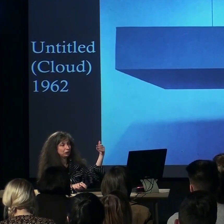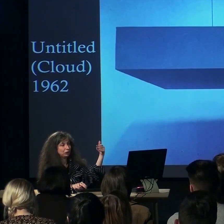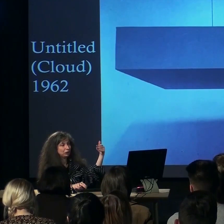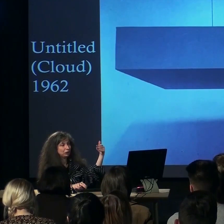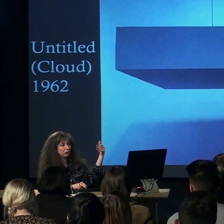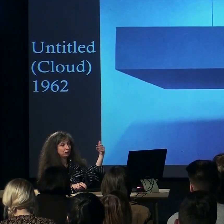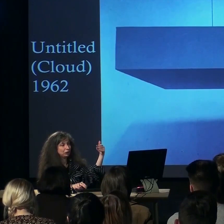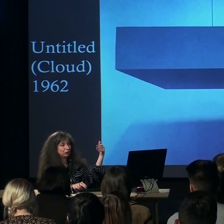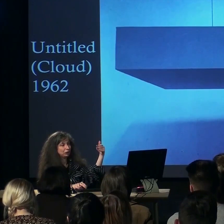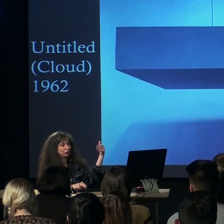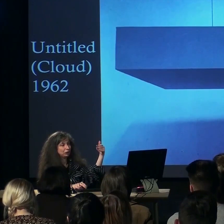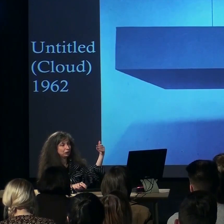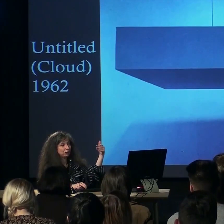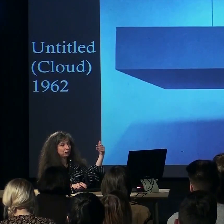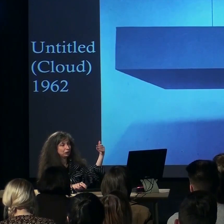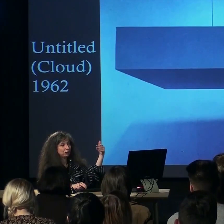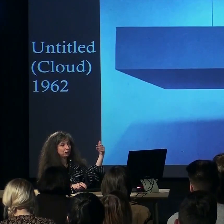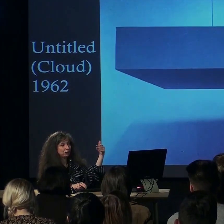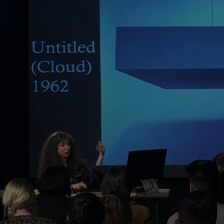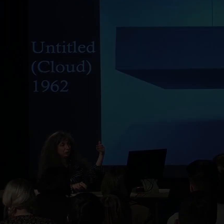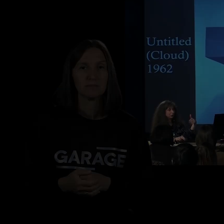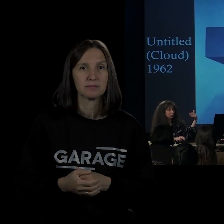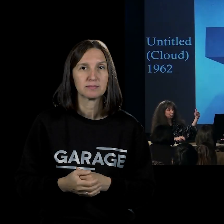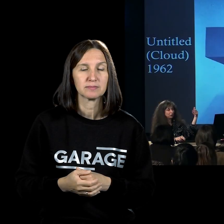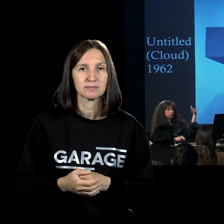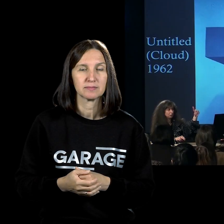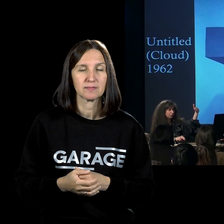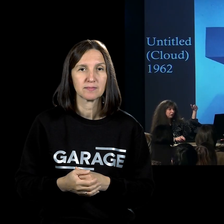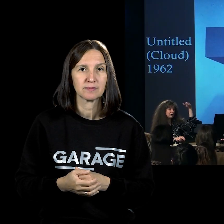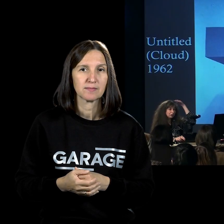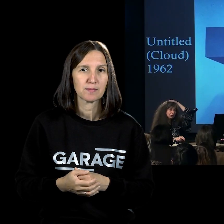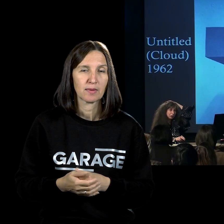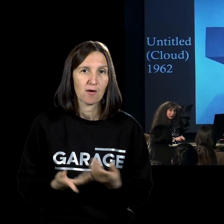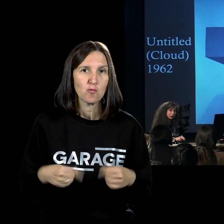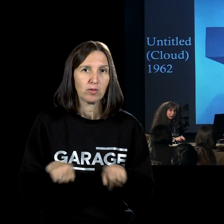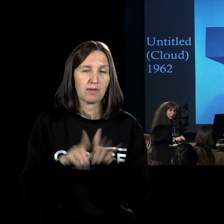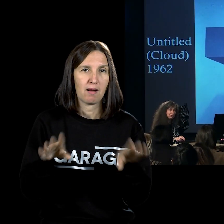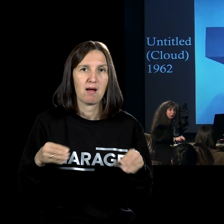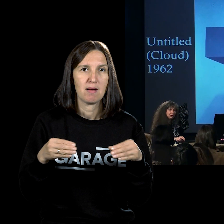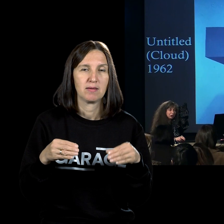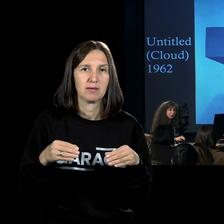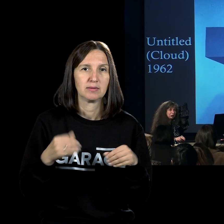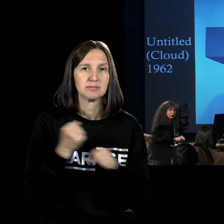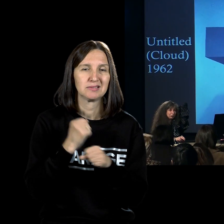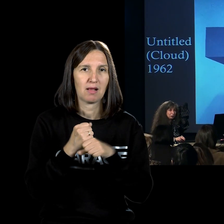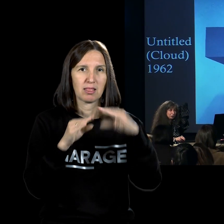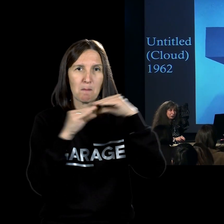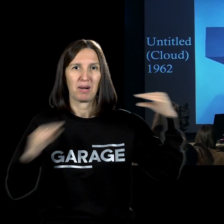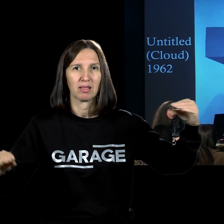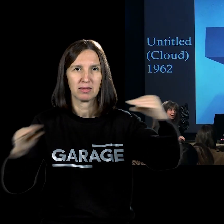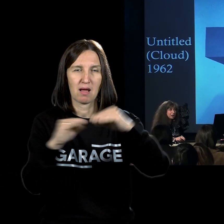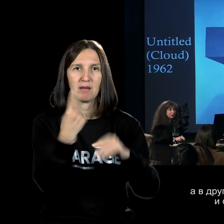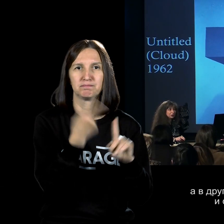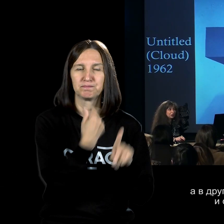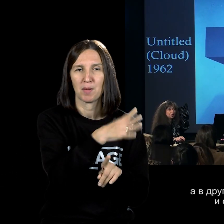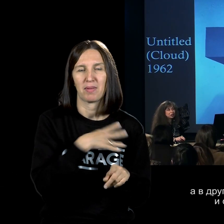параллелепипед словно застыл в воздухе посреди пустого зала. Вот такая вот плита, которая была сделана в одной версии из фанеры, в другой